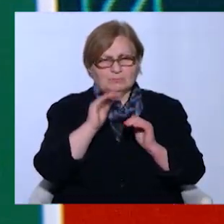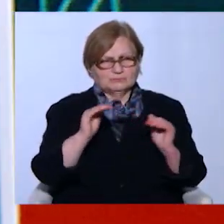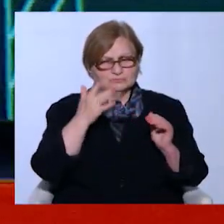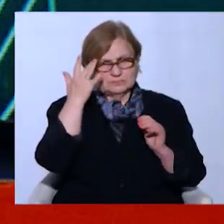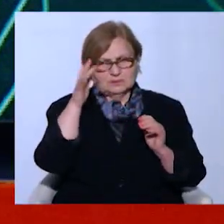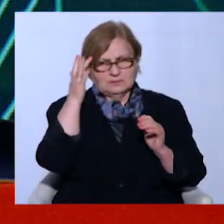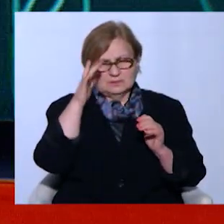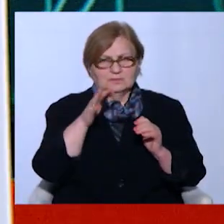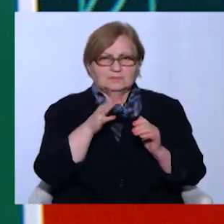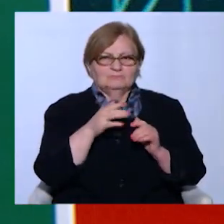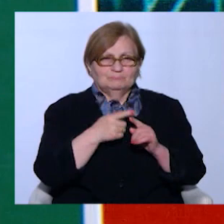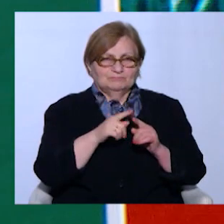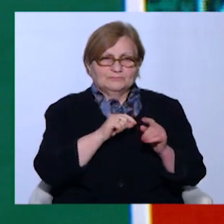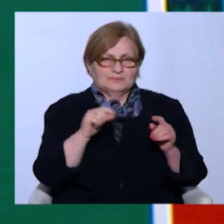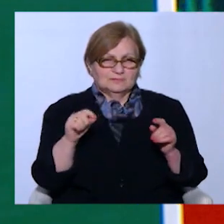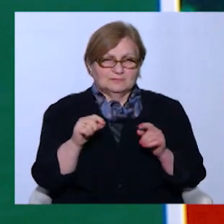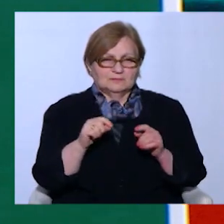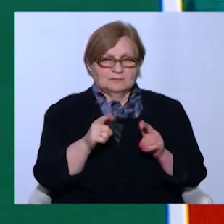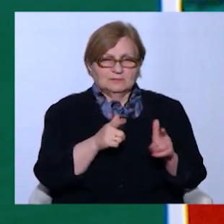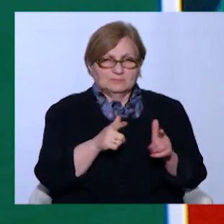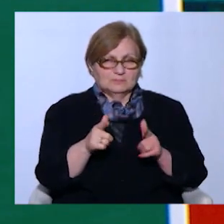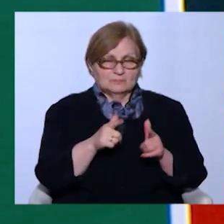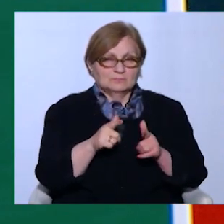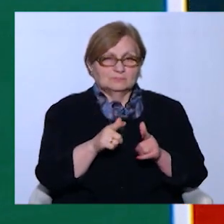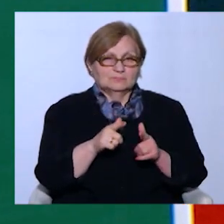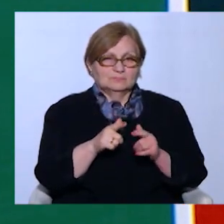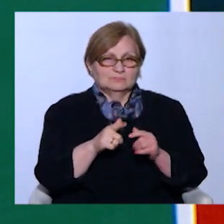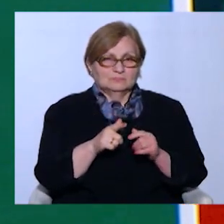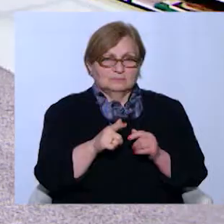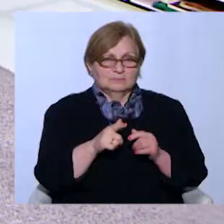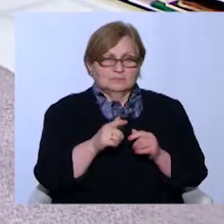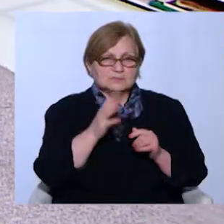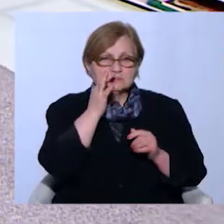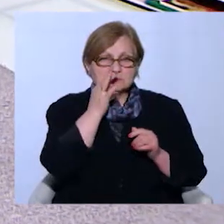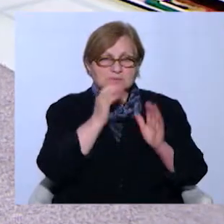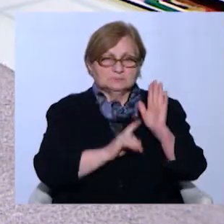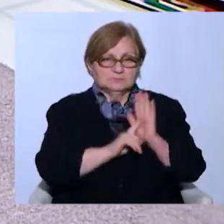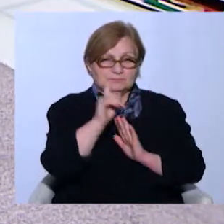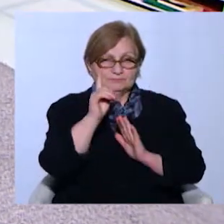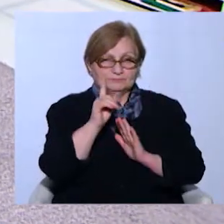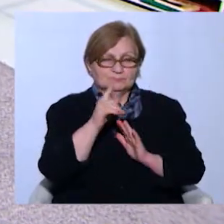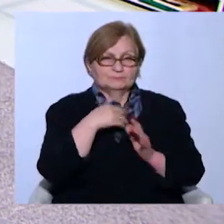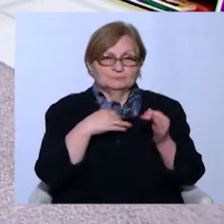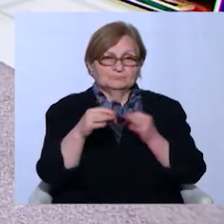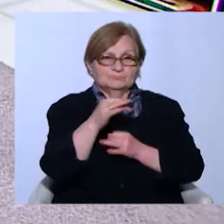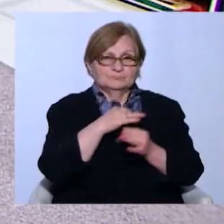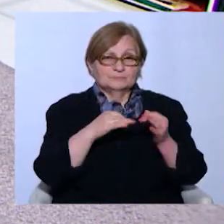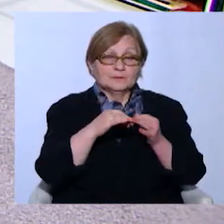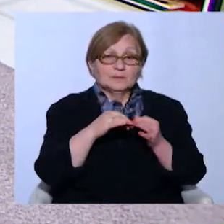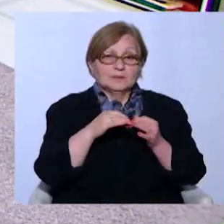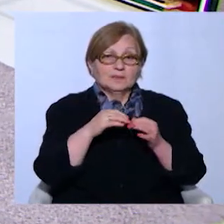ბავშვებს ხშირად ავიწყდებათ კალამი. მოემზადეთ გაკვეთილისთვის და სანამ დავიწყებთ გაკვეთილს, მინდა გესაუბროთ